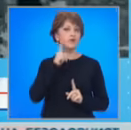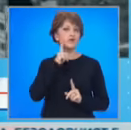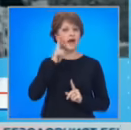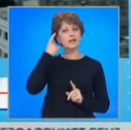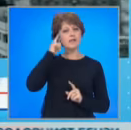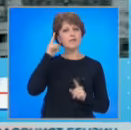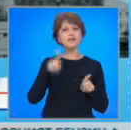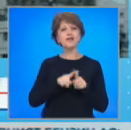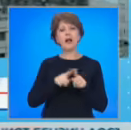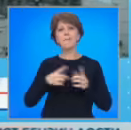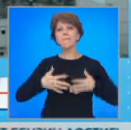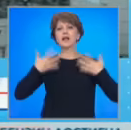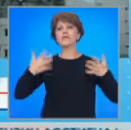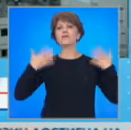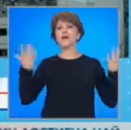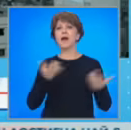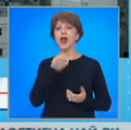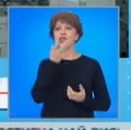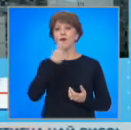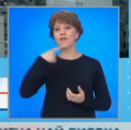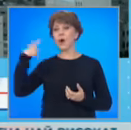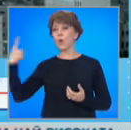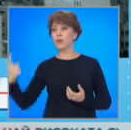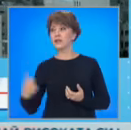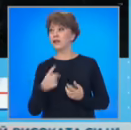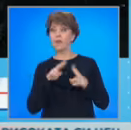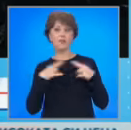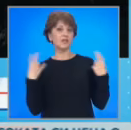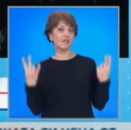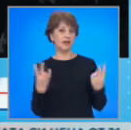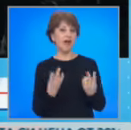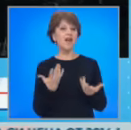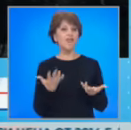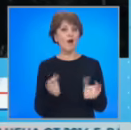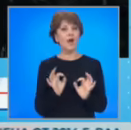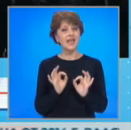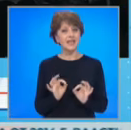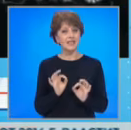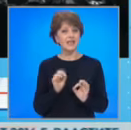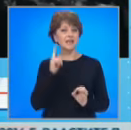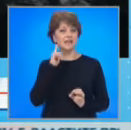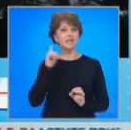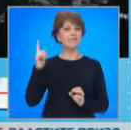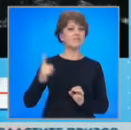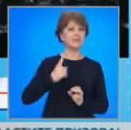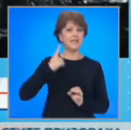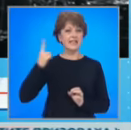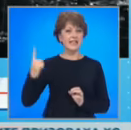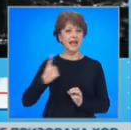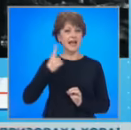нова година някъде по света. Истината е, че сирените,